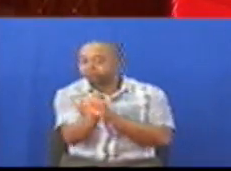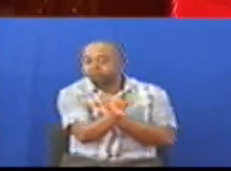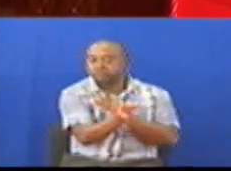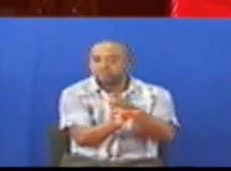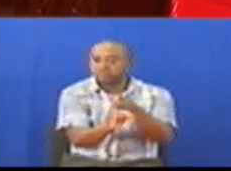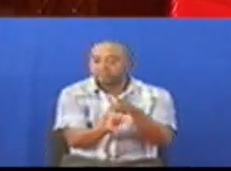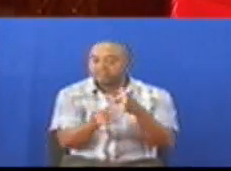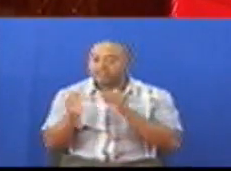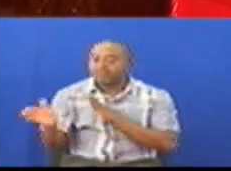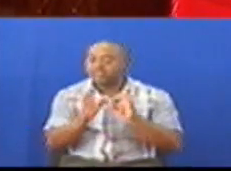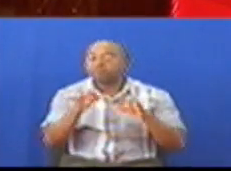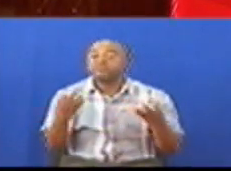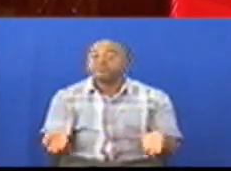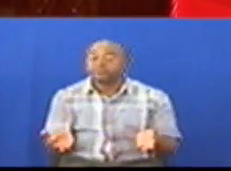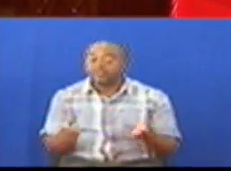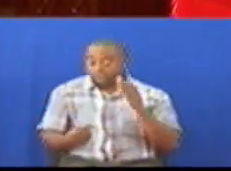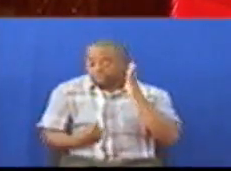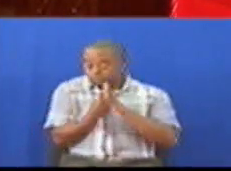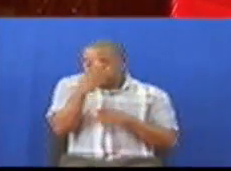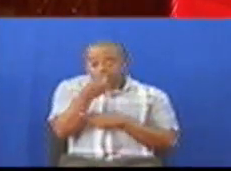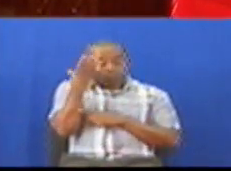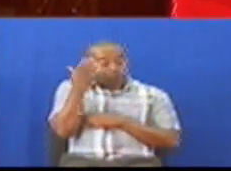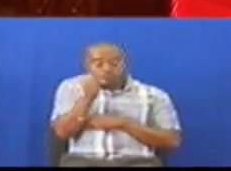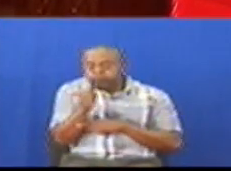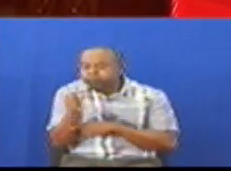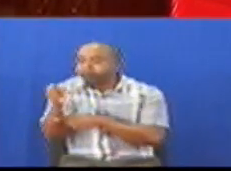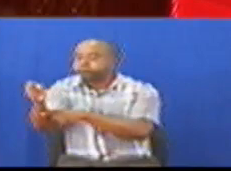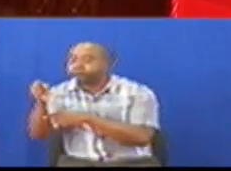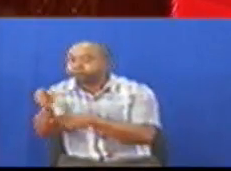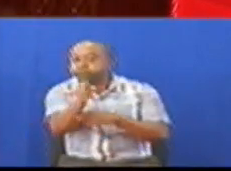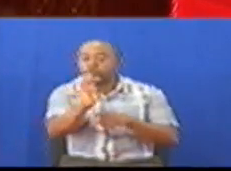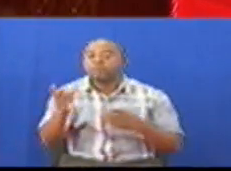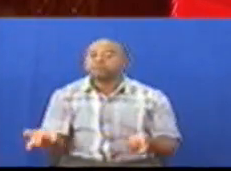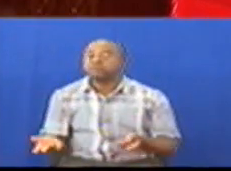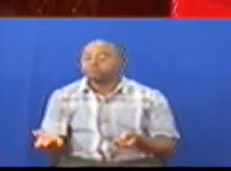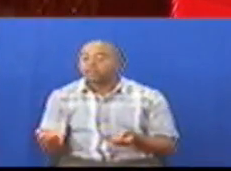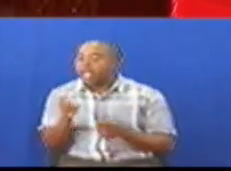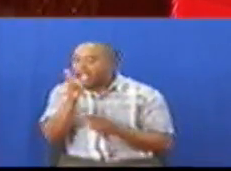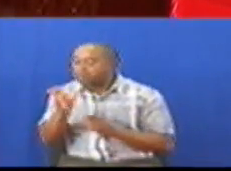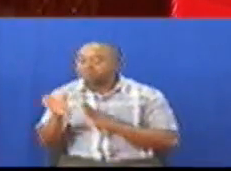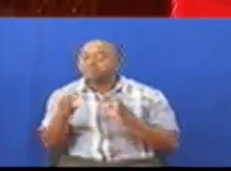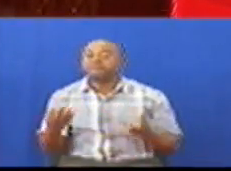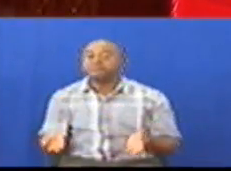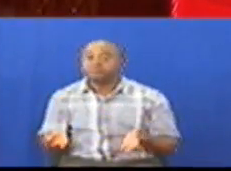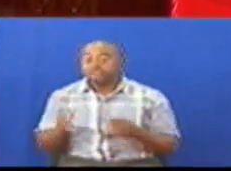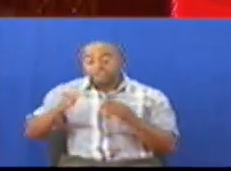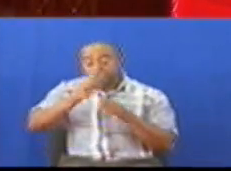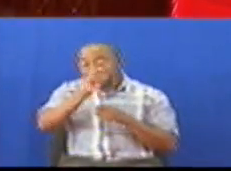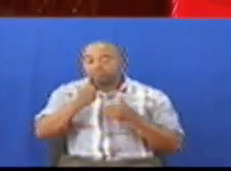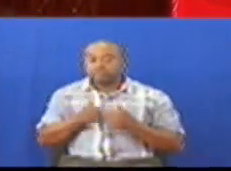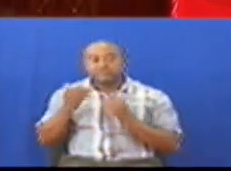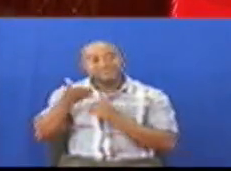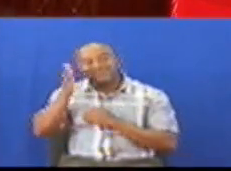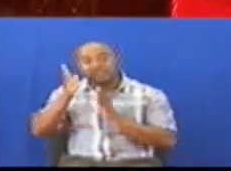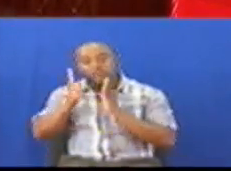yapo vipi na kwa kila halmashauri ina mkakati gani kuhakikisha inakabiliana na maambukizi badala ya kutegemea serikali kuu ambayo nayo